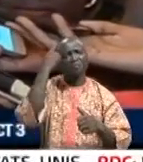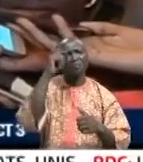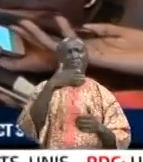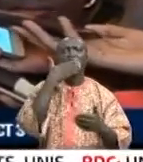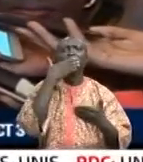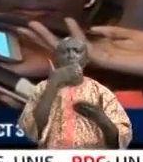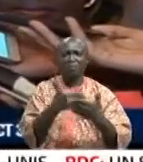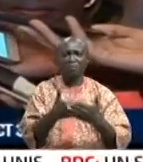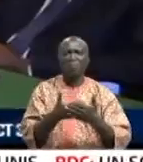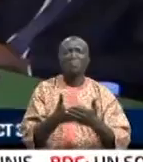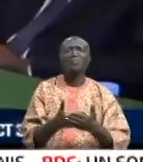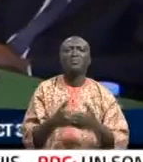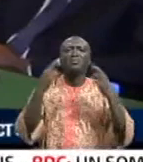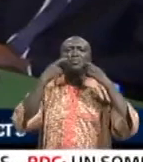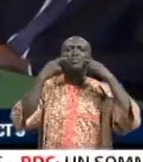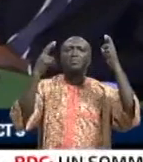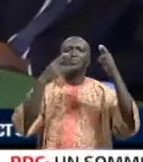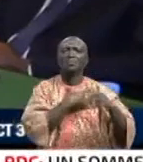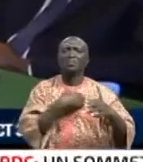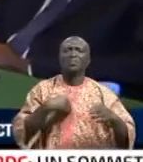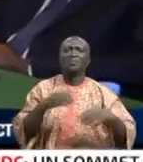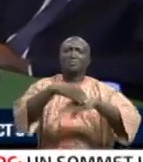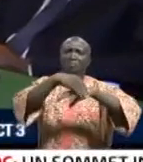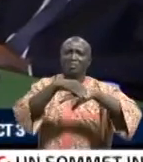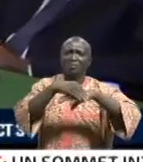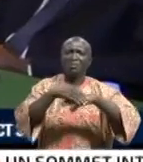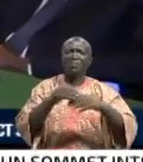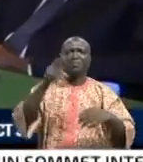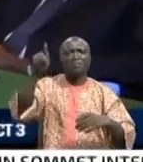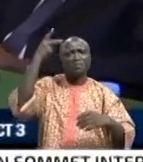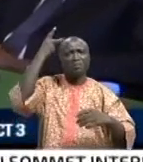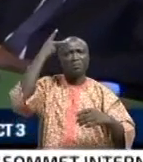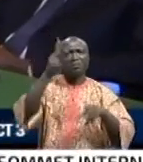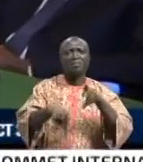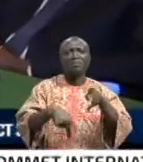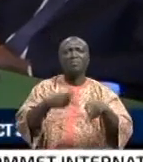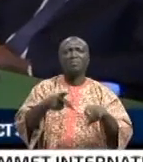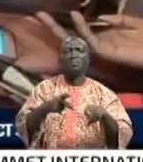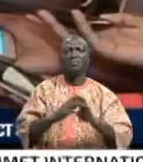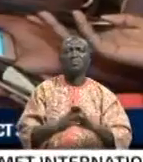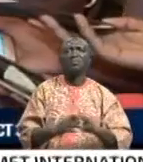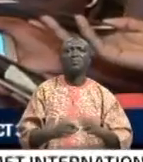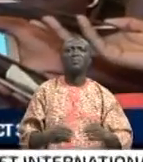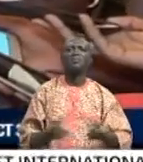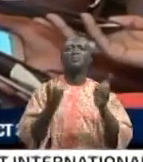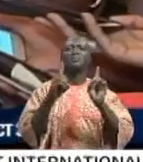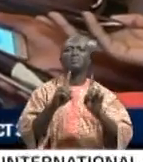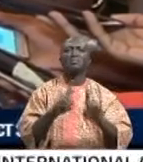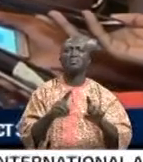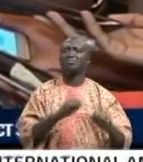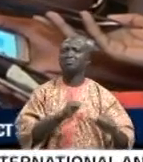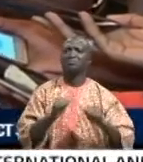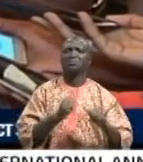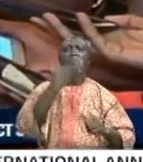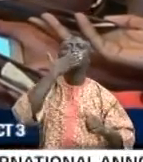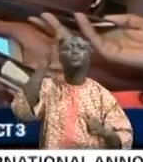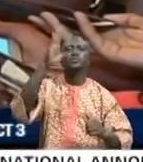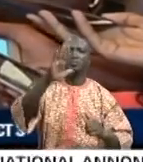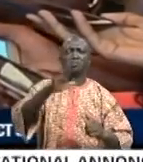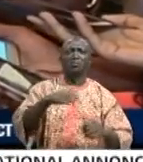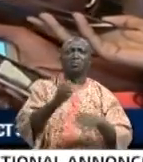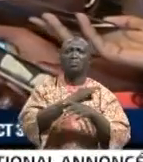la décentralisation et la territorialisation des politiques publiques quand on a les acteurs mal formés qui ne